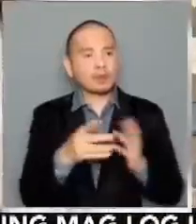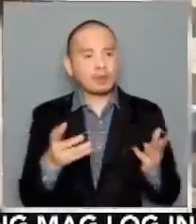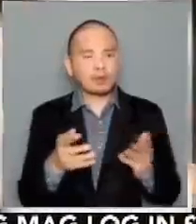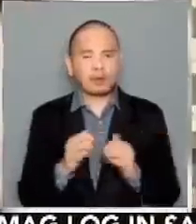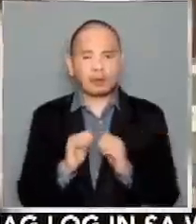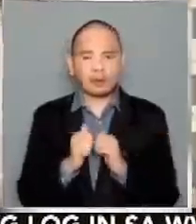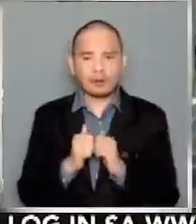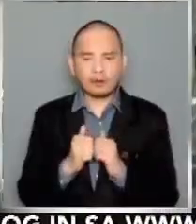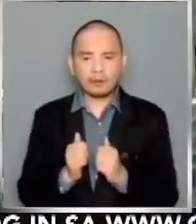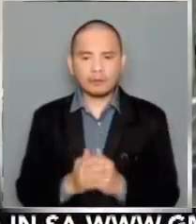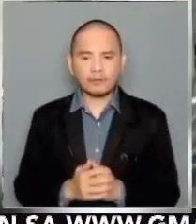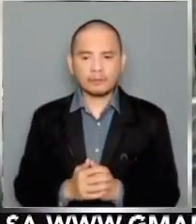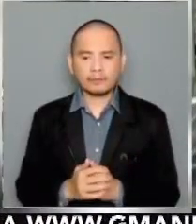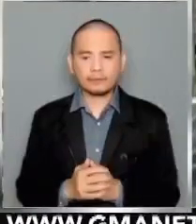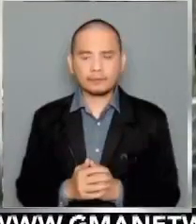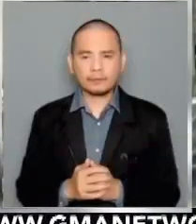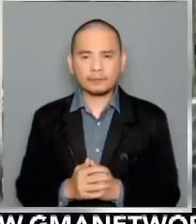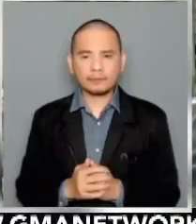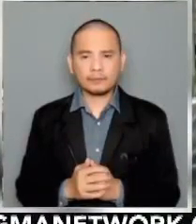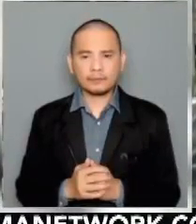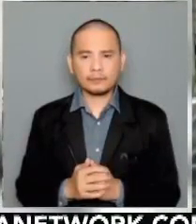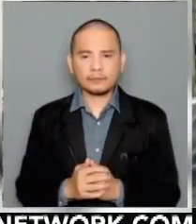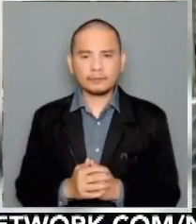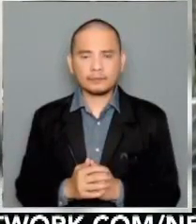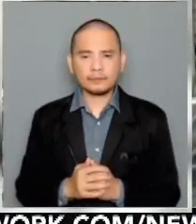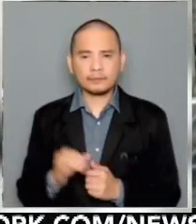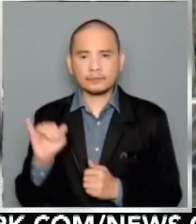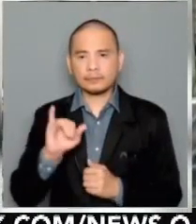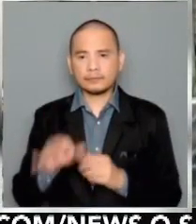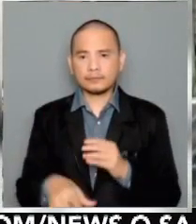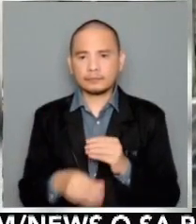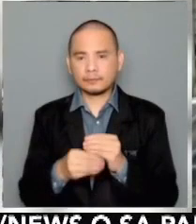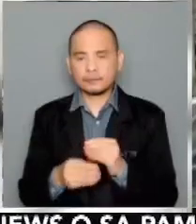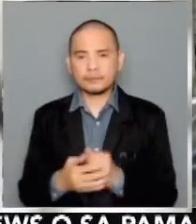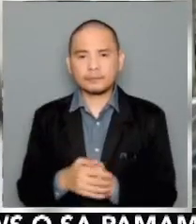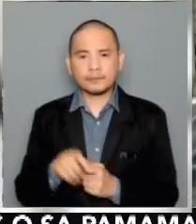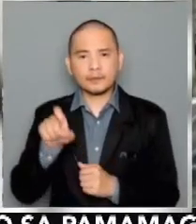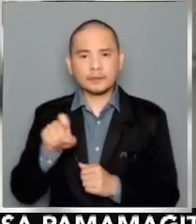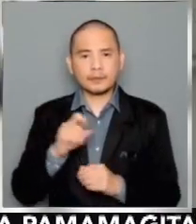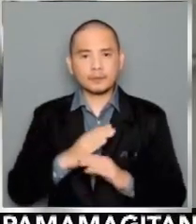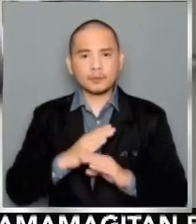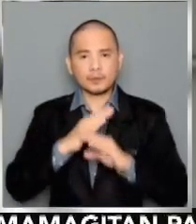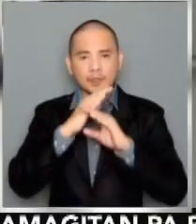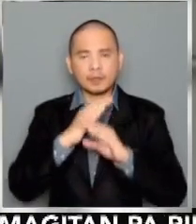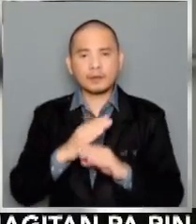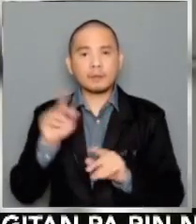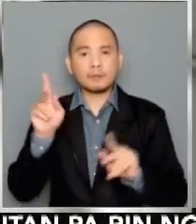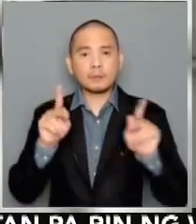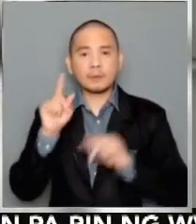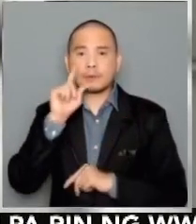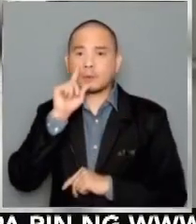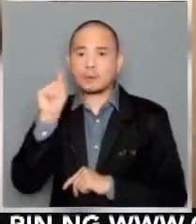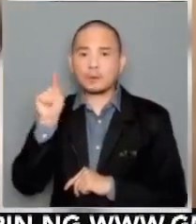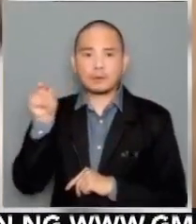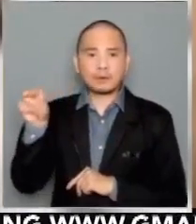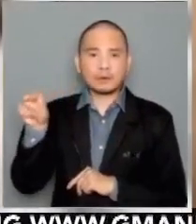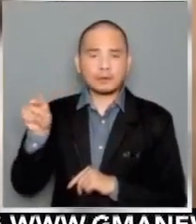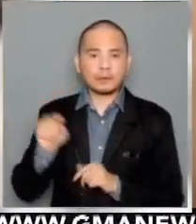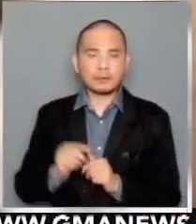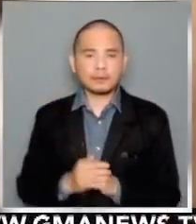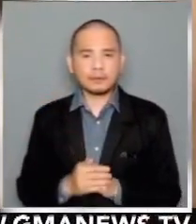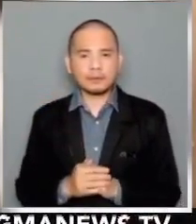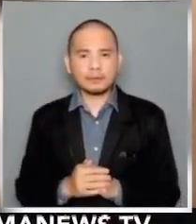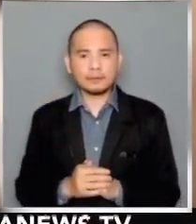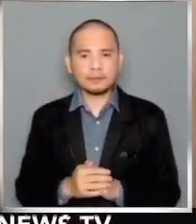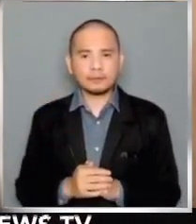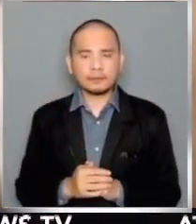fight against corruption? Dagdag pa niya, kailangan din daw maprotektahan ang mga whistleblower o nagsusumbong ng katiwalian. Makatutulong